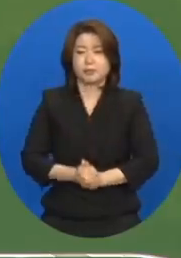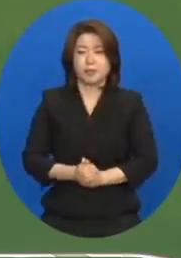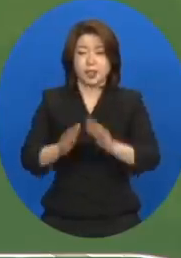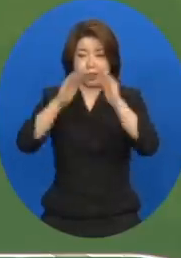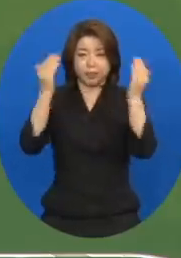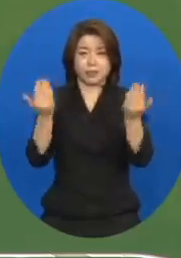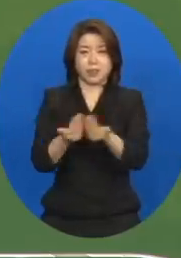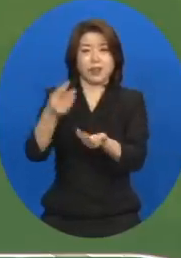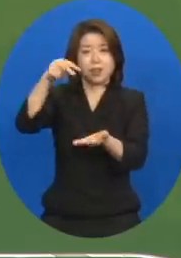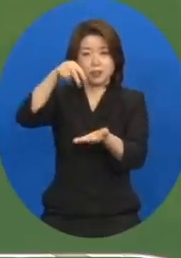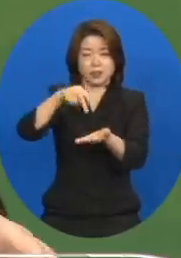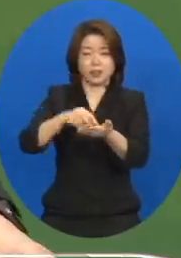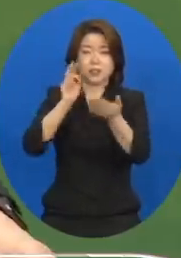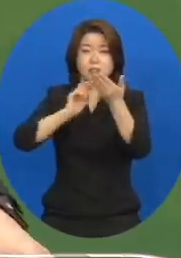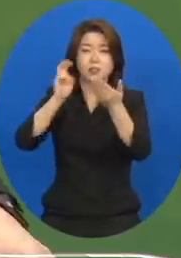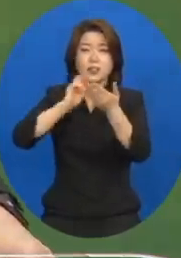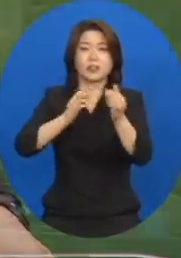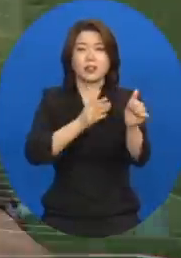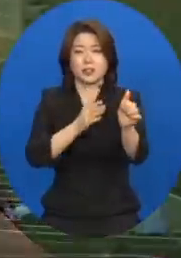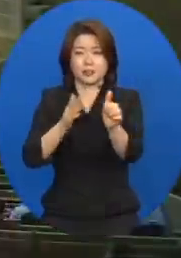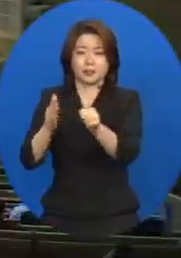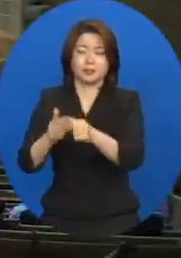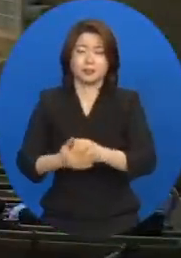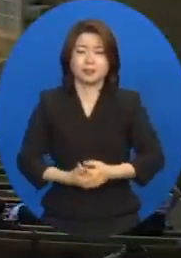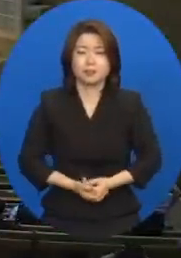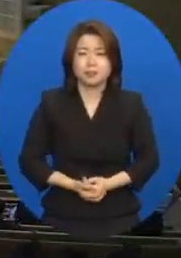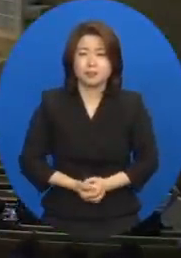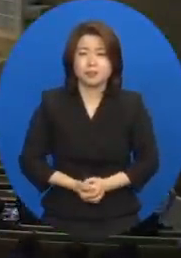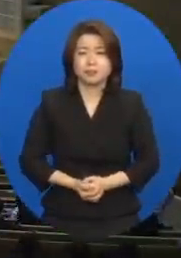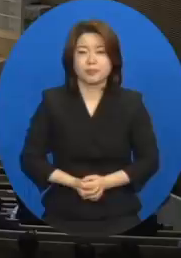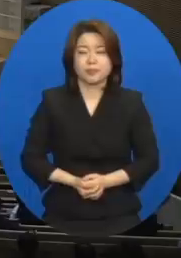다 일어나셔서 찬양하겠습니다.